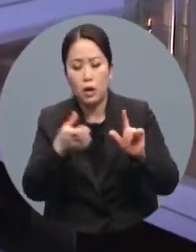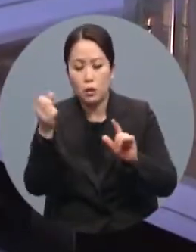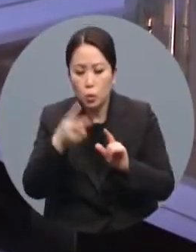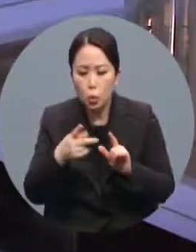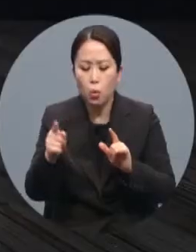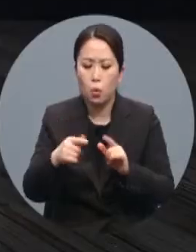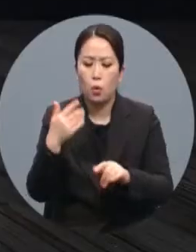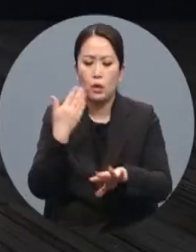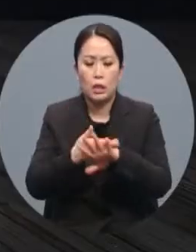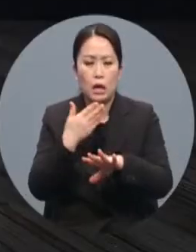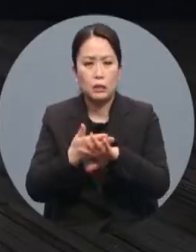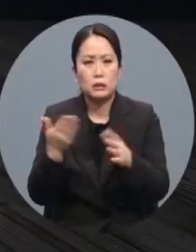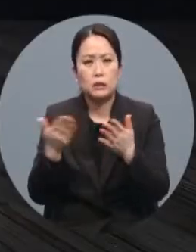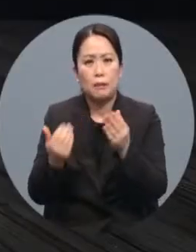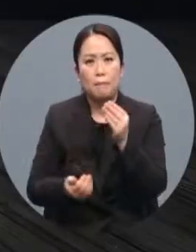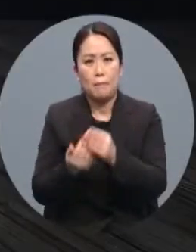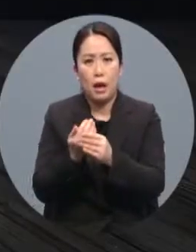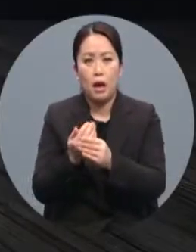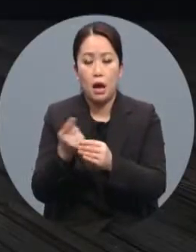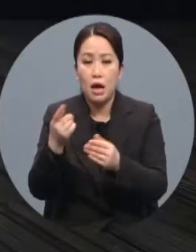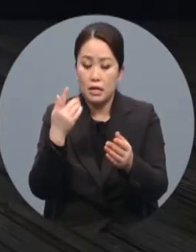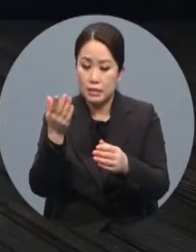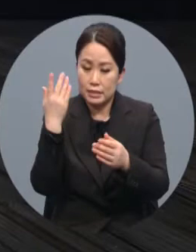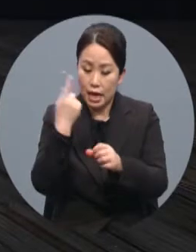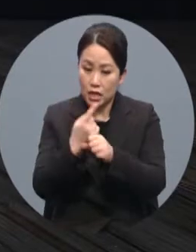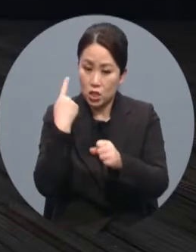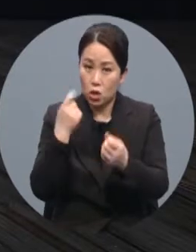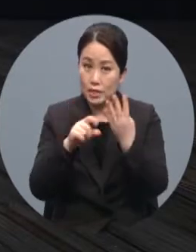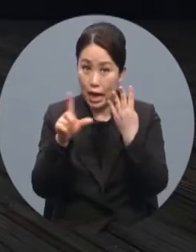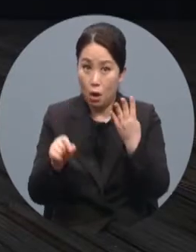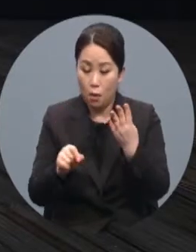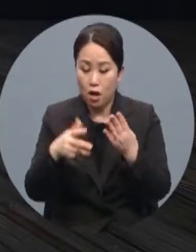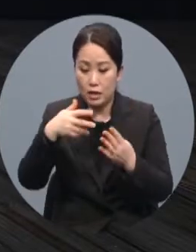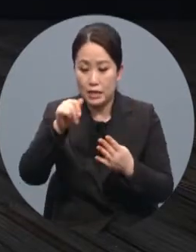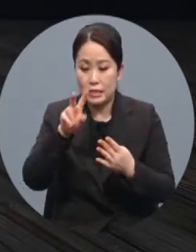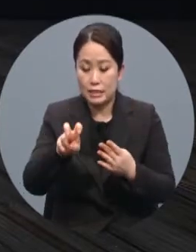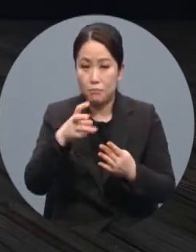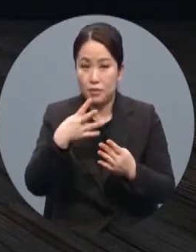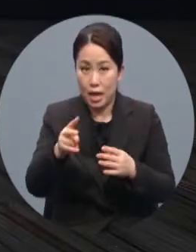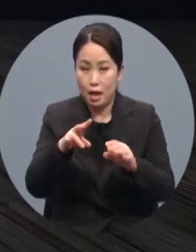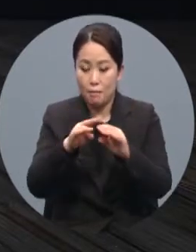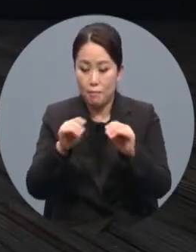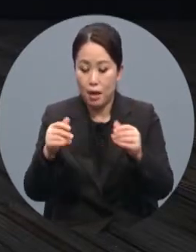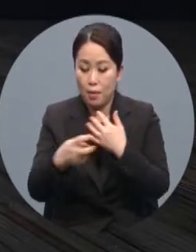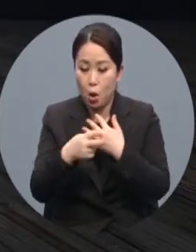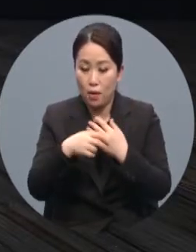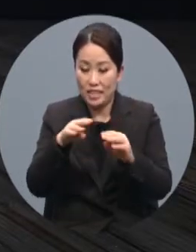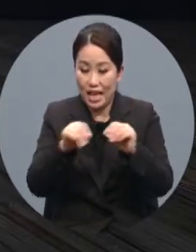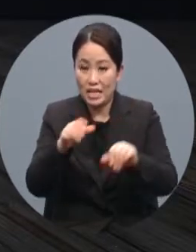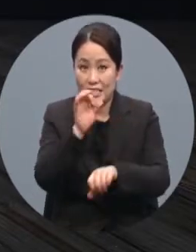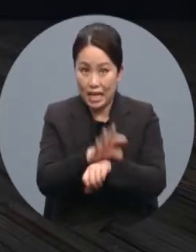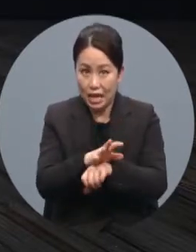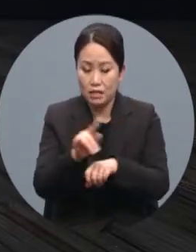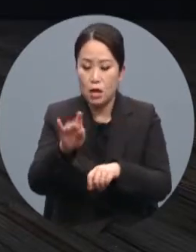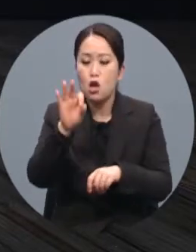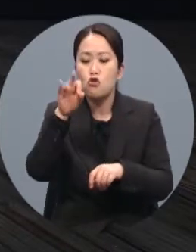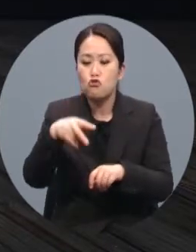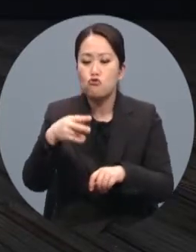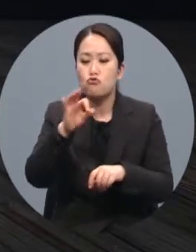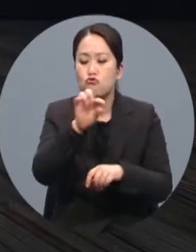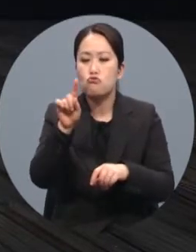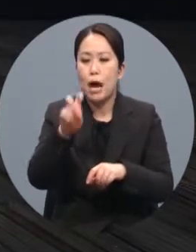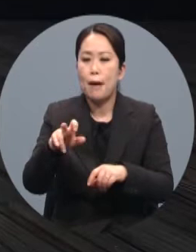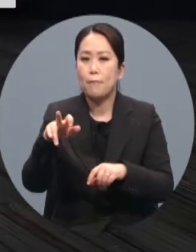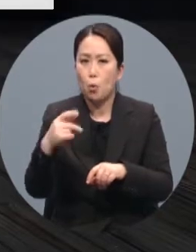만났습니다 지난해 4월 싶네 병원 부지를 사들인 자산관리회사 u 암 코가 부산시에 공문을 보냈는데